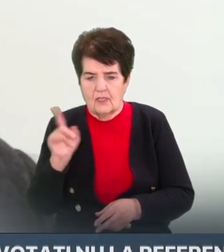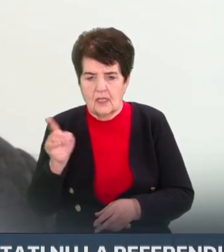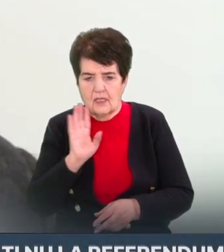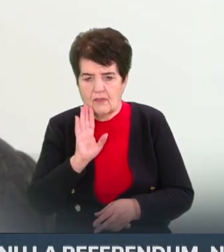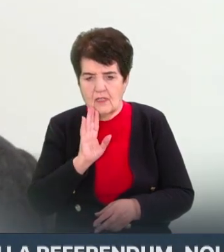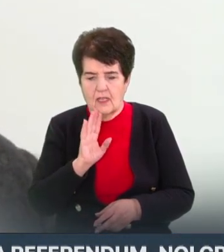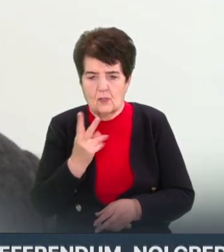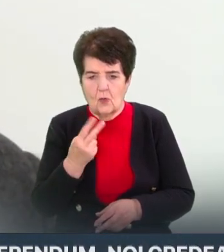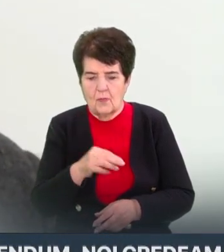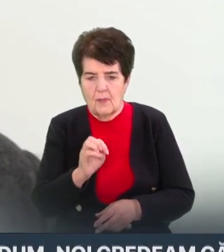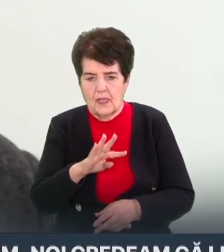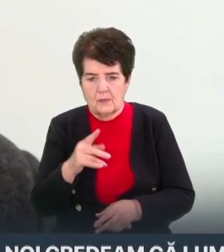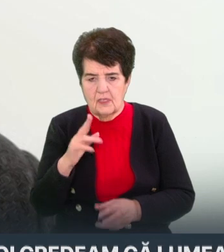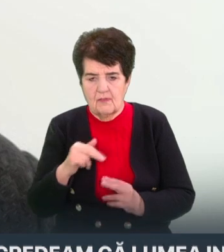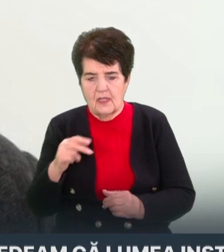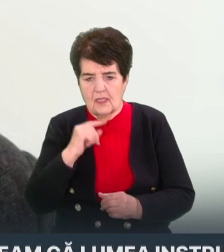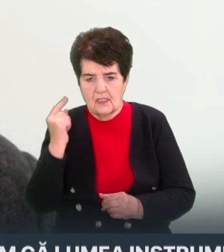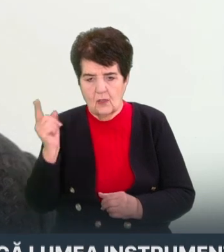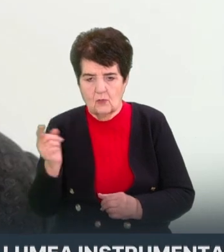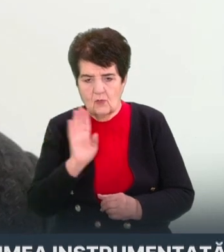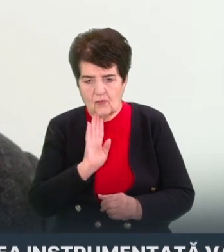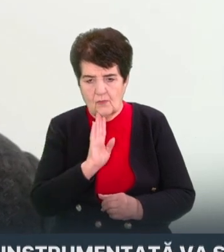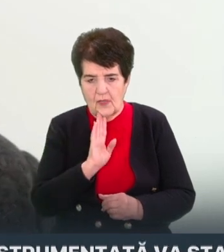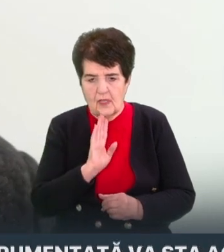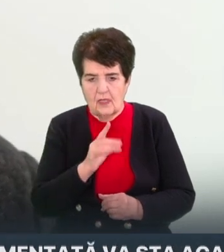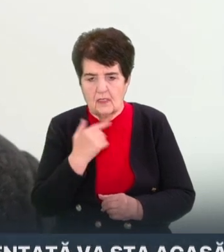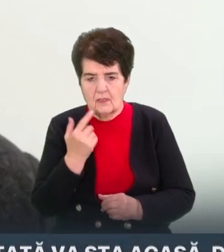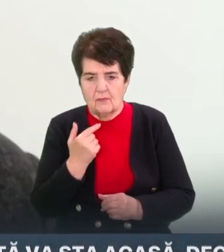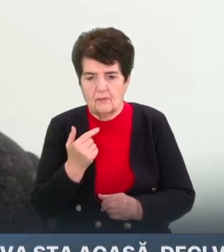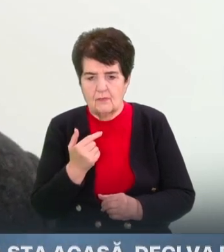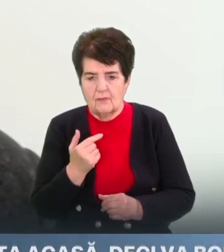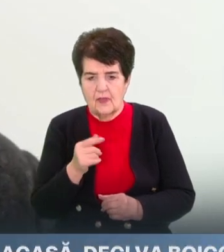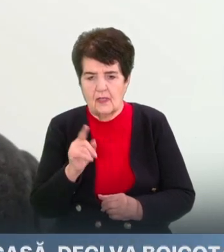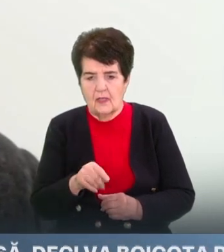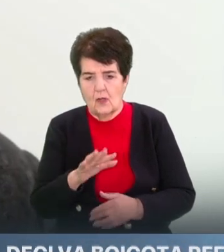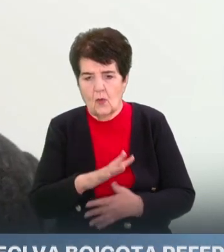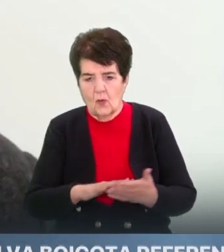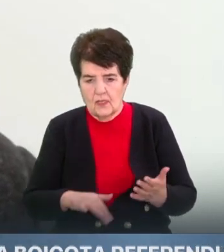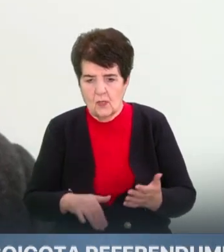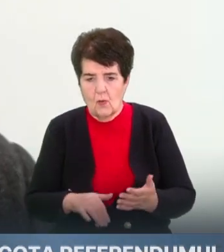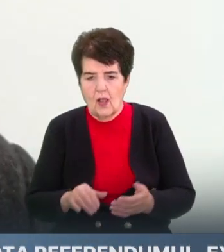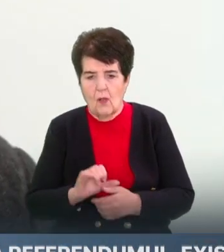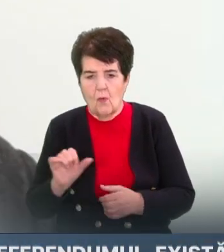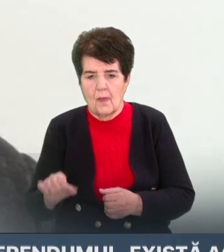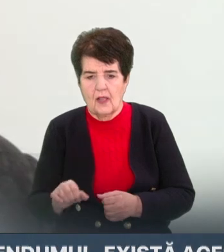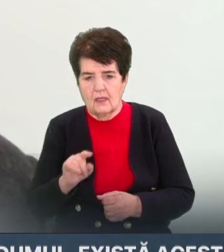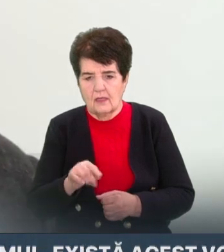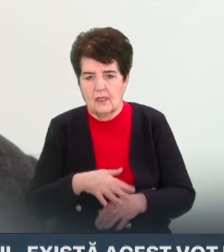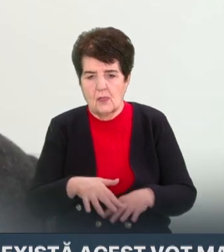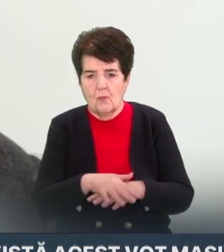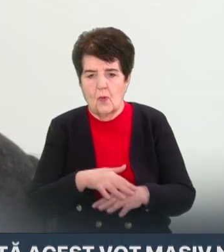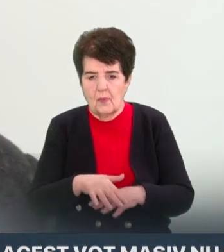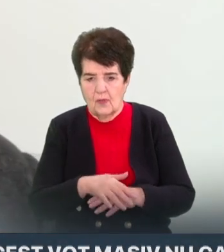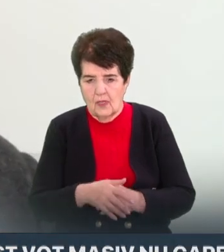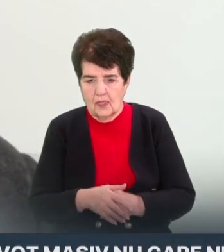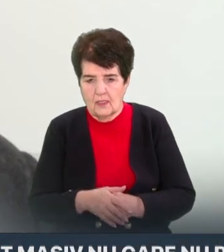în 2014. Și vedem că nu au fost învățate lecțiile. În continuare, o parte din populația de acolo crede că drumul